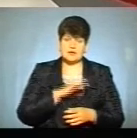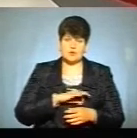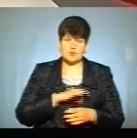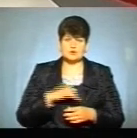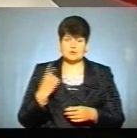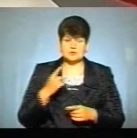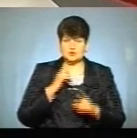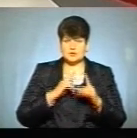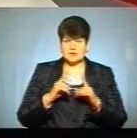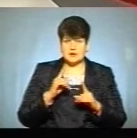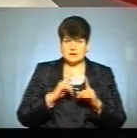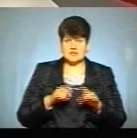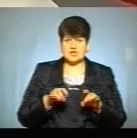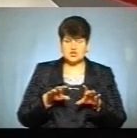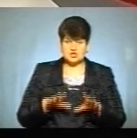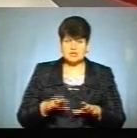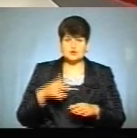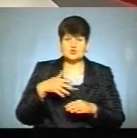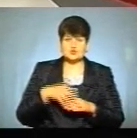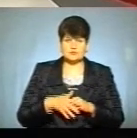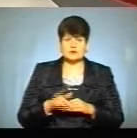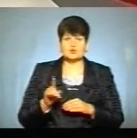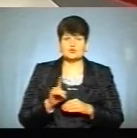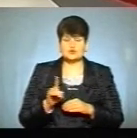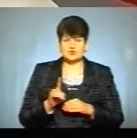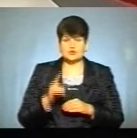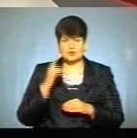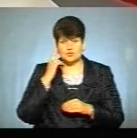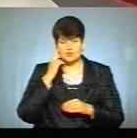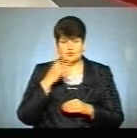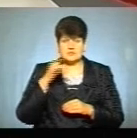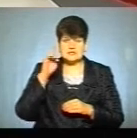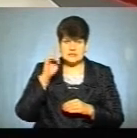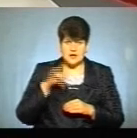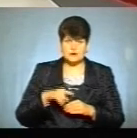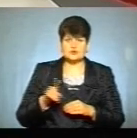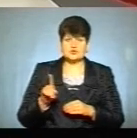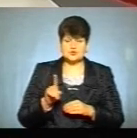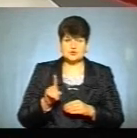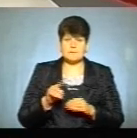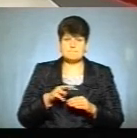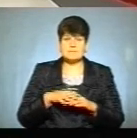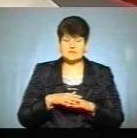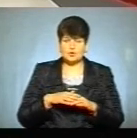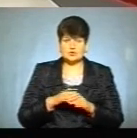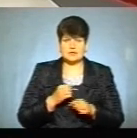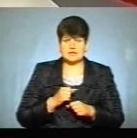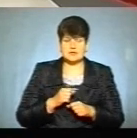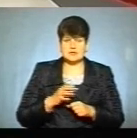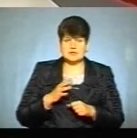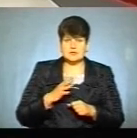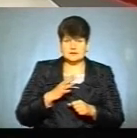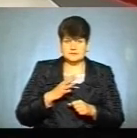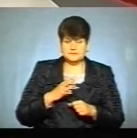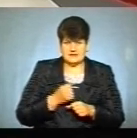ради рішення. І зрозуміло, що, думаю, що знаючи методику і наполегливість саме